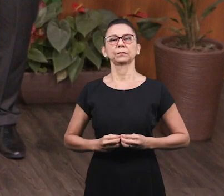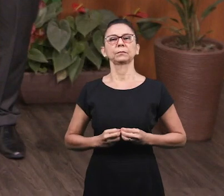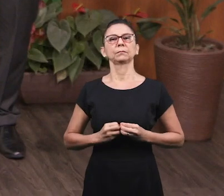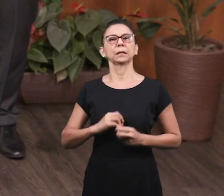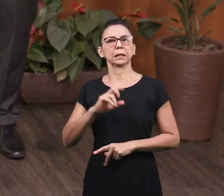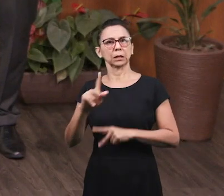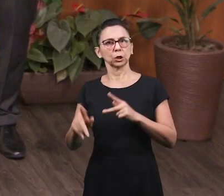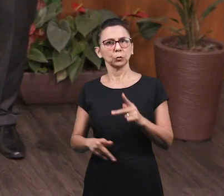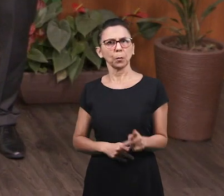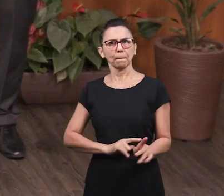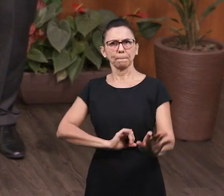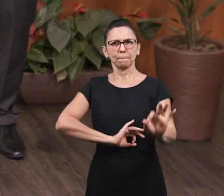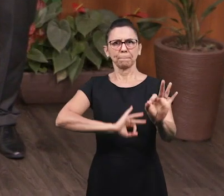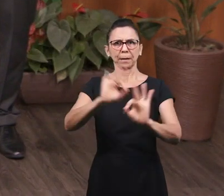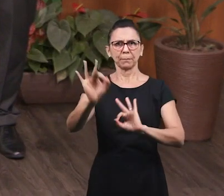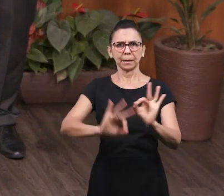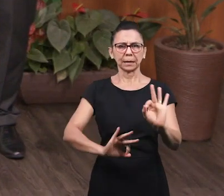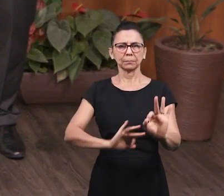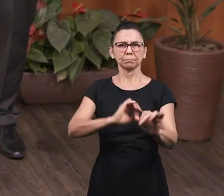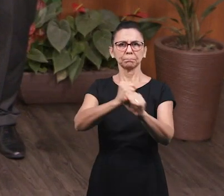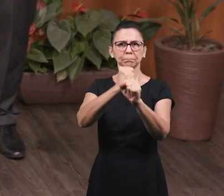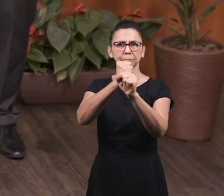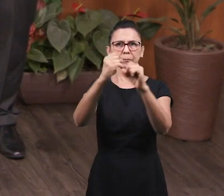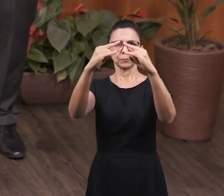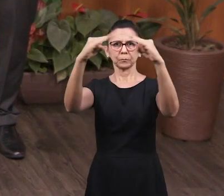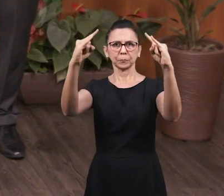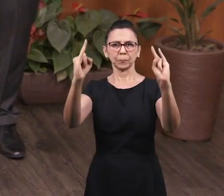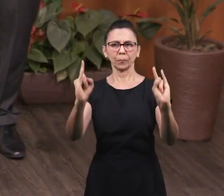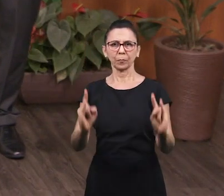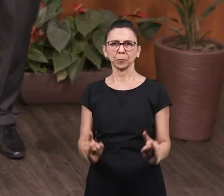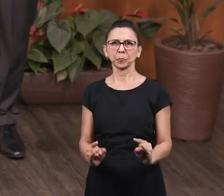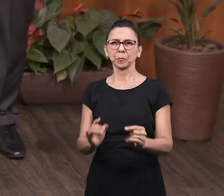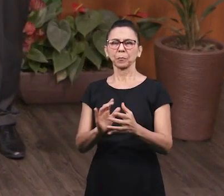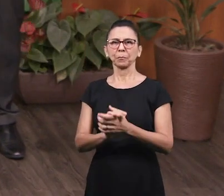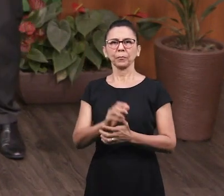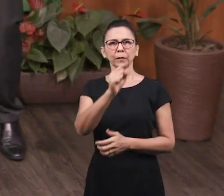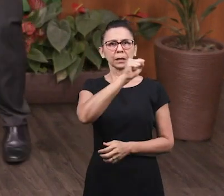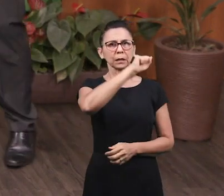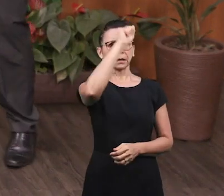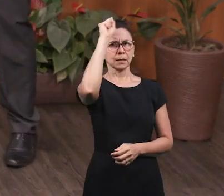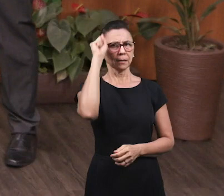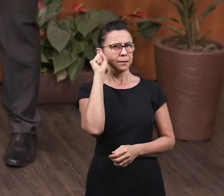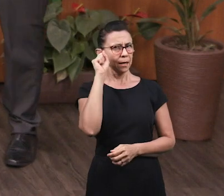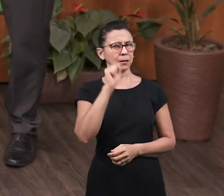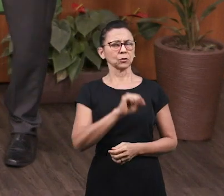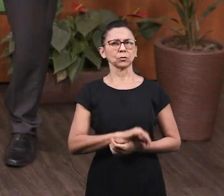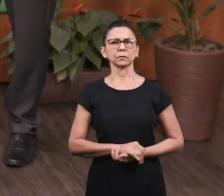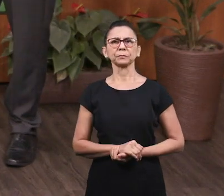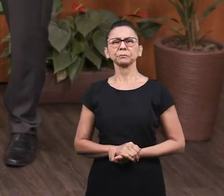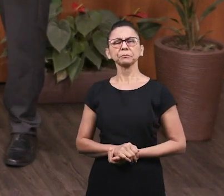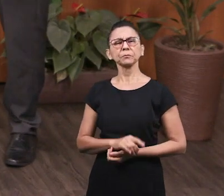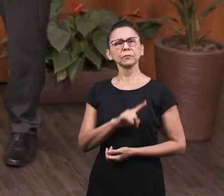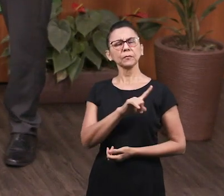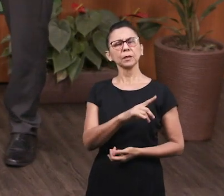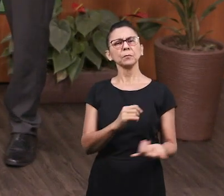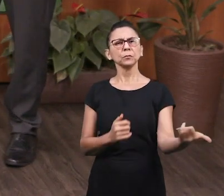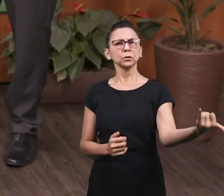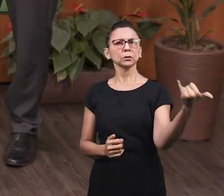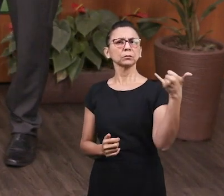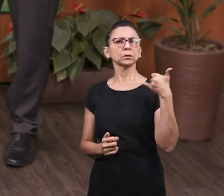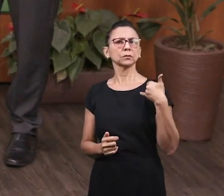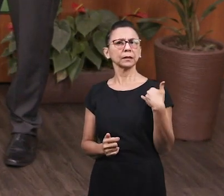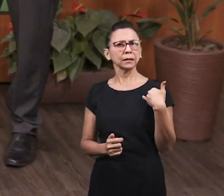peuple pouvait construire le tabernacle. 5 jours. Est-ce que tu peux nous